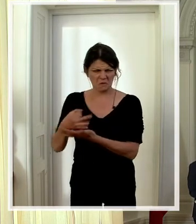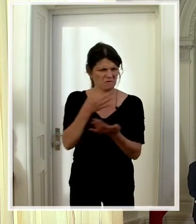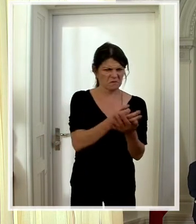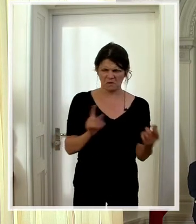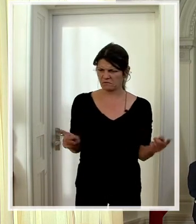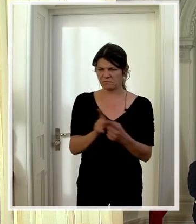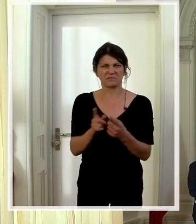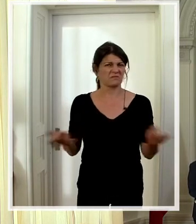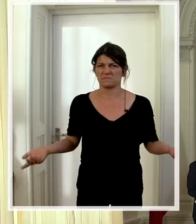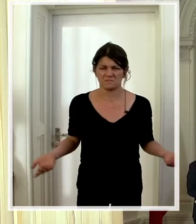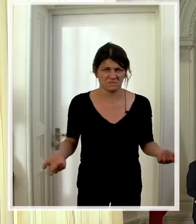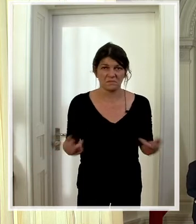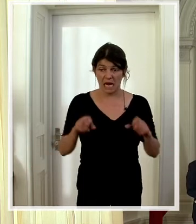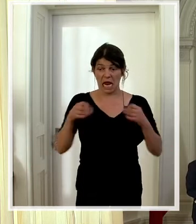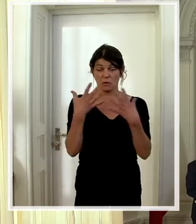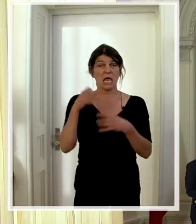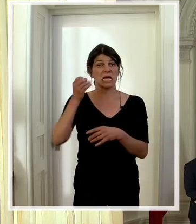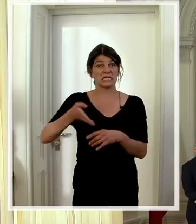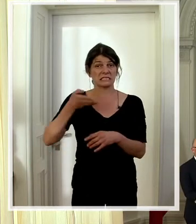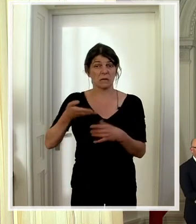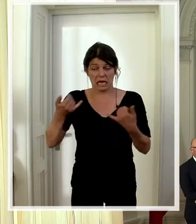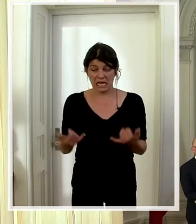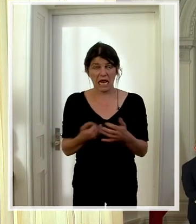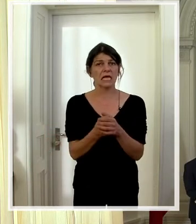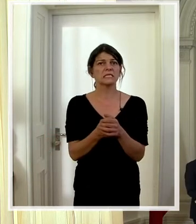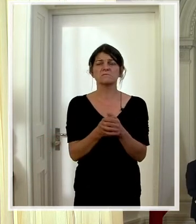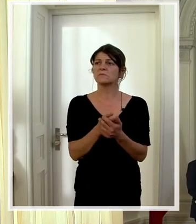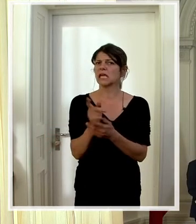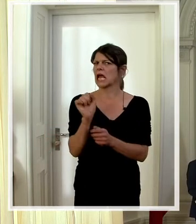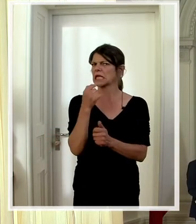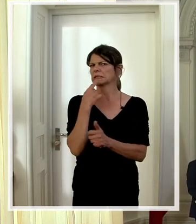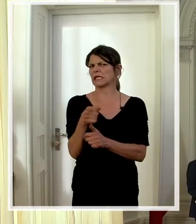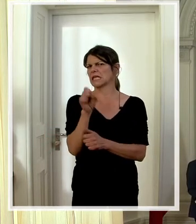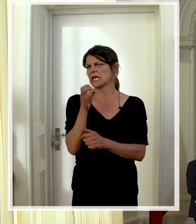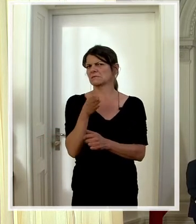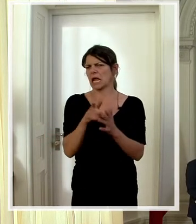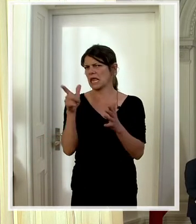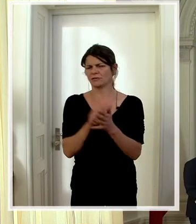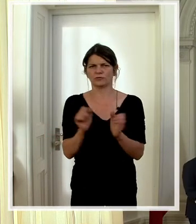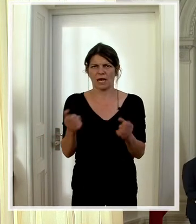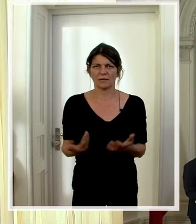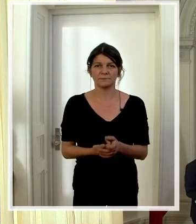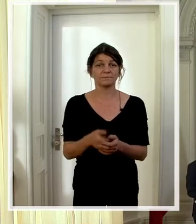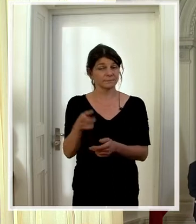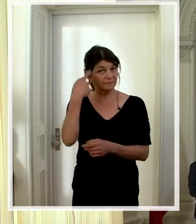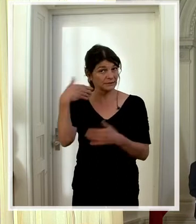Also die aktuelle S-Bahn, die jetzt abgestimmt wird, kann man nicht als S-Bahn Liechtenstein bezeichnen. Was ist dort angedenkt?